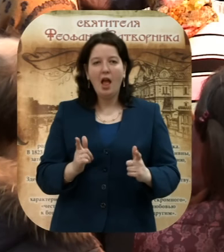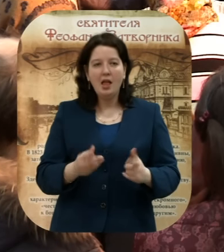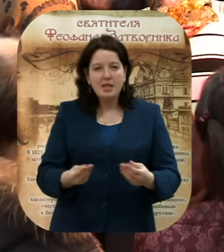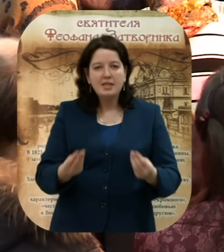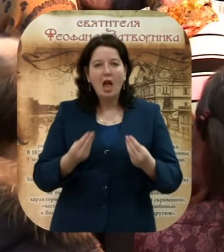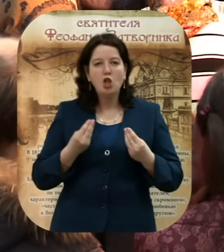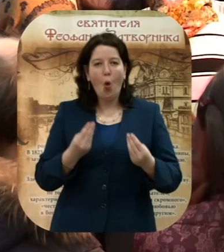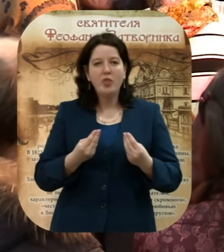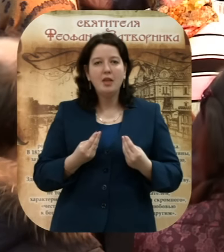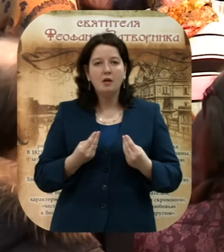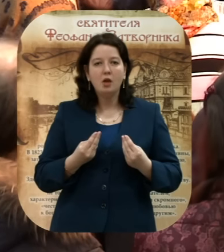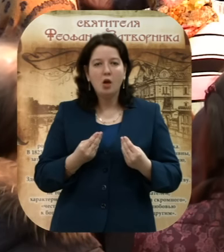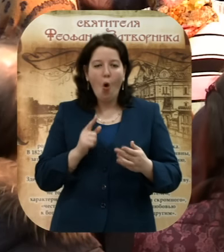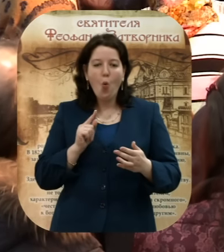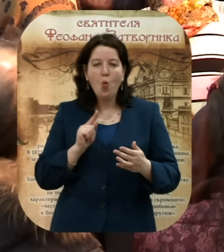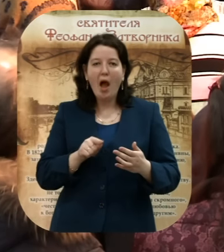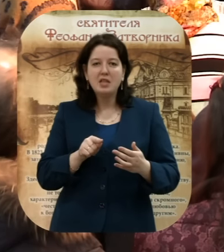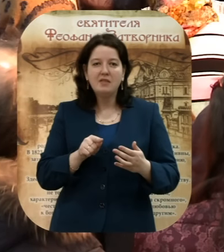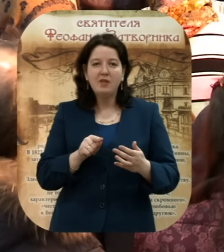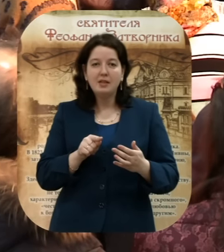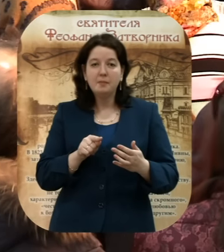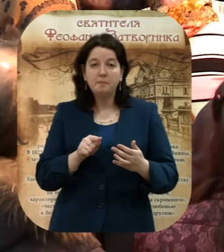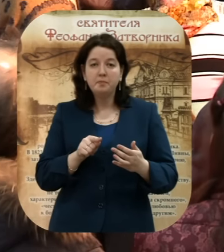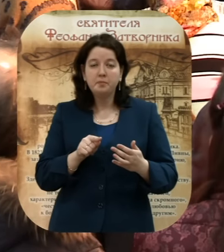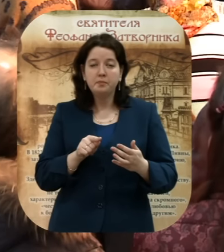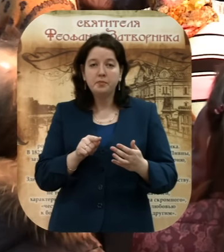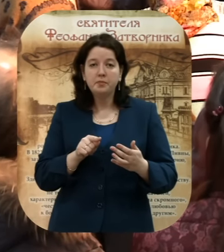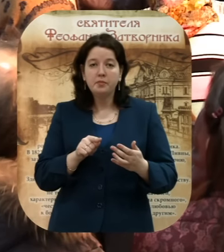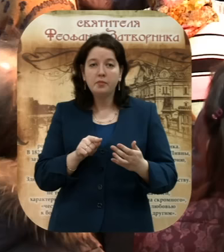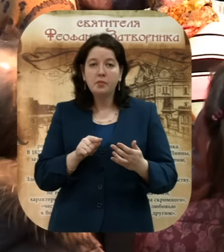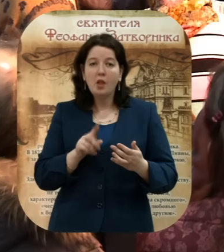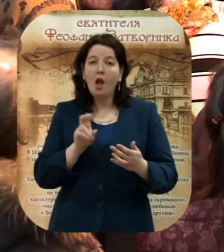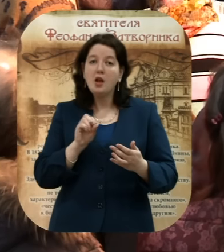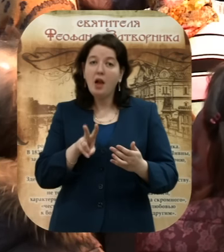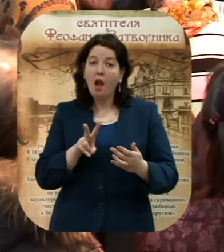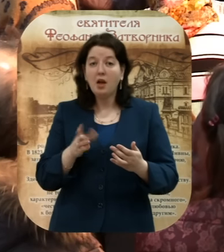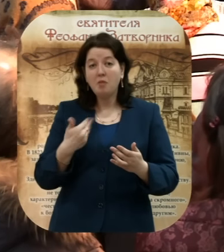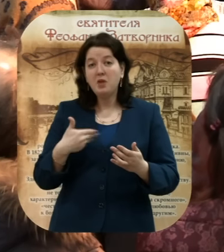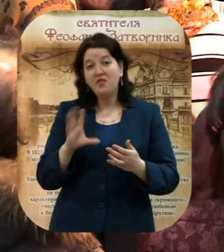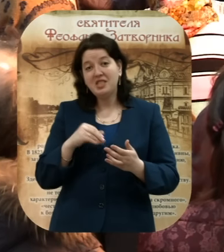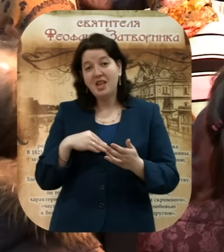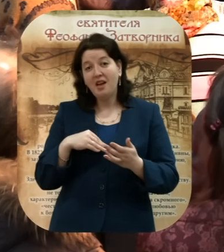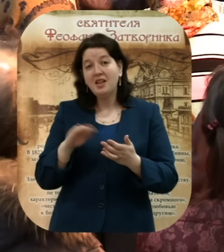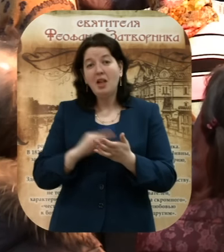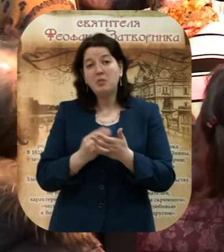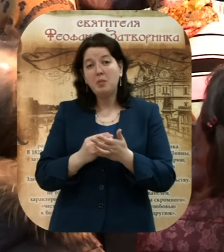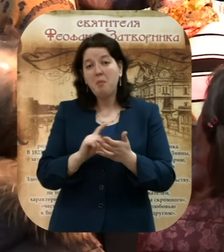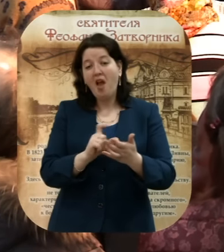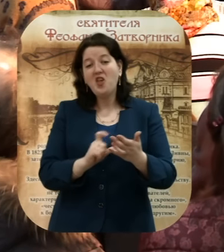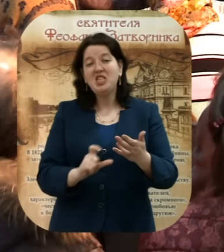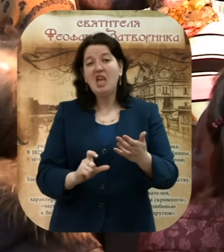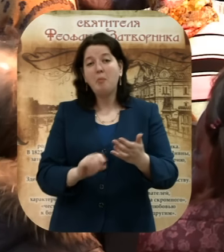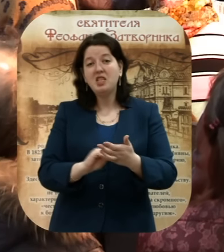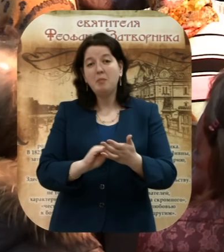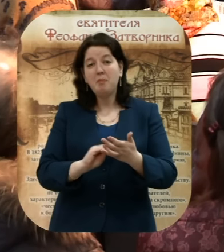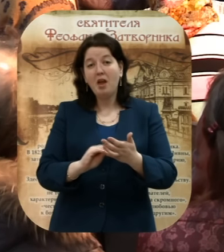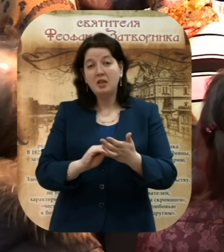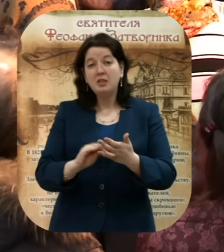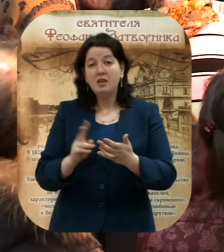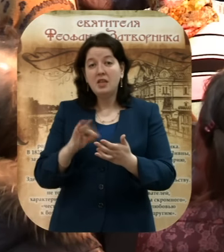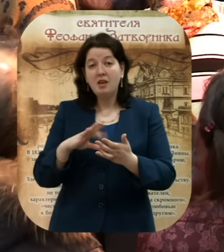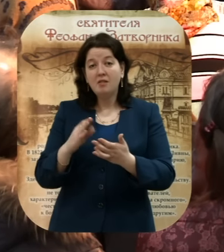дает, указывает рецепт. Как мы все ищем рецепт? Заболели гриппом и давай глушить